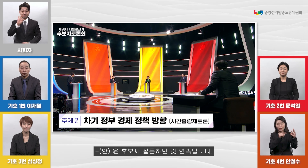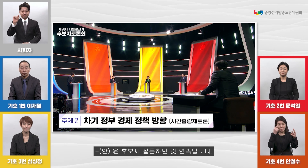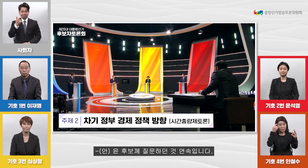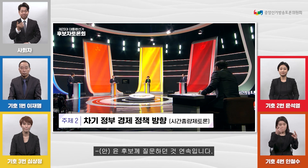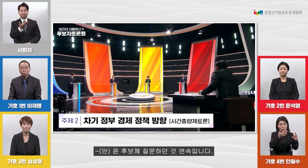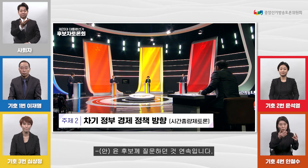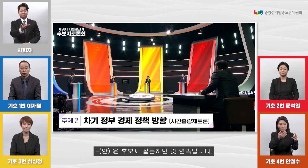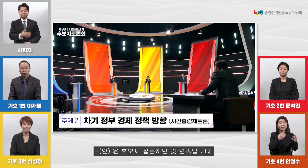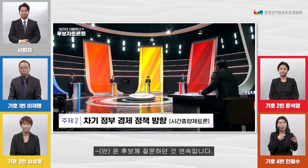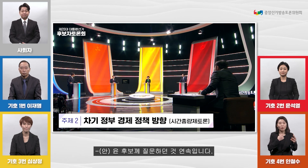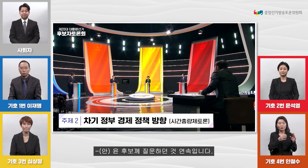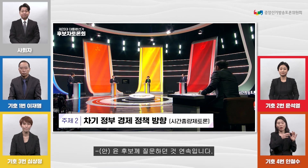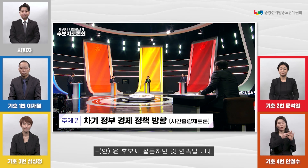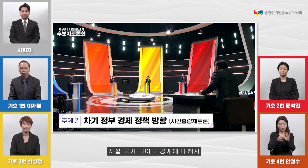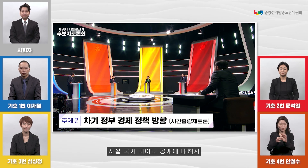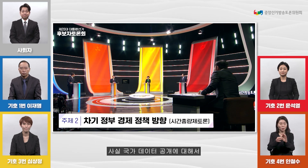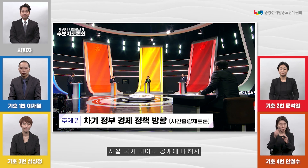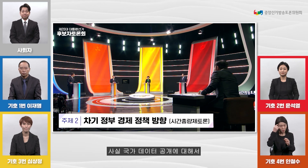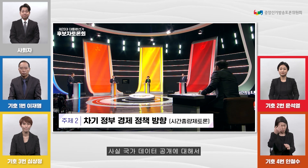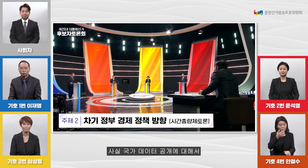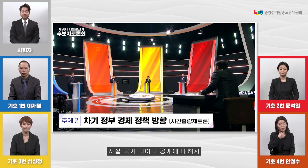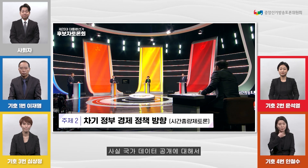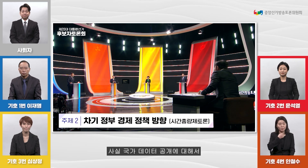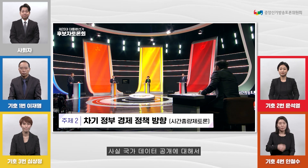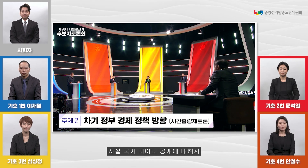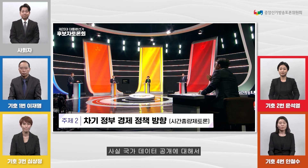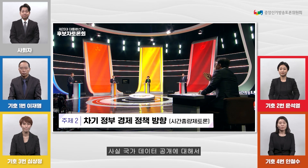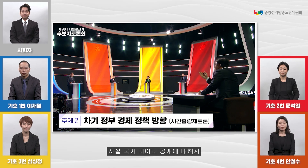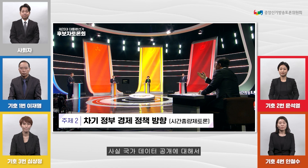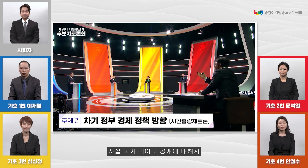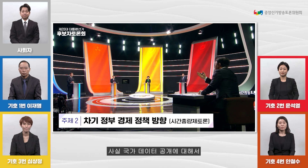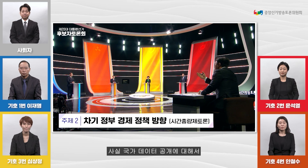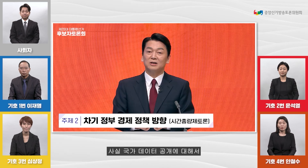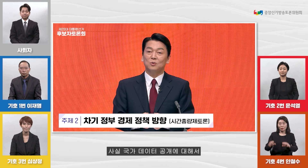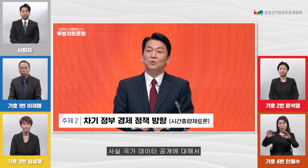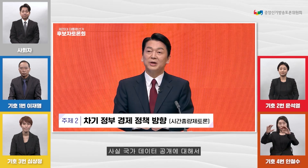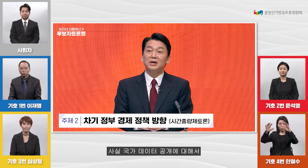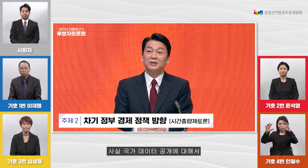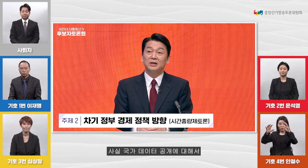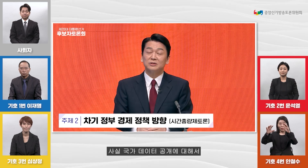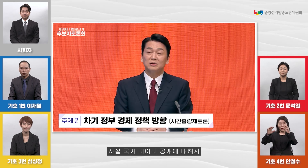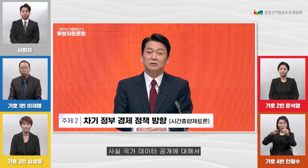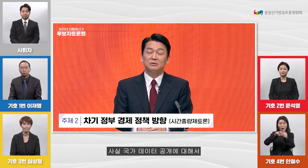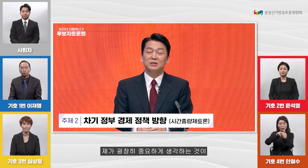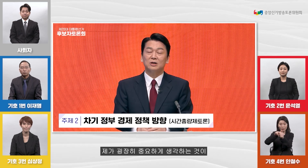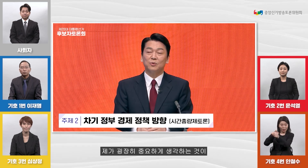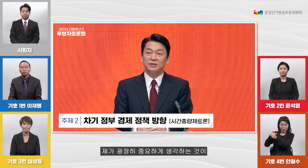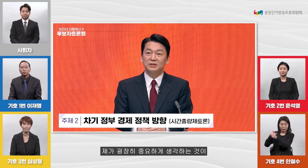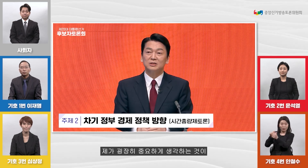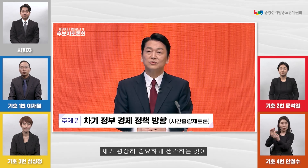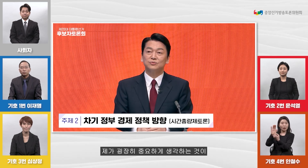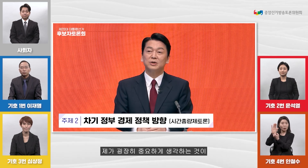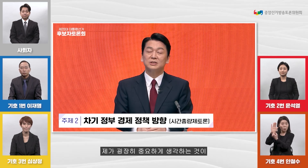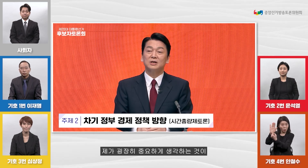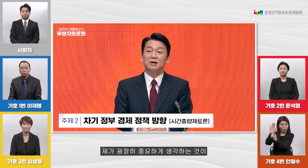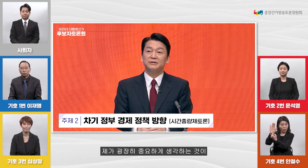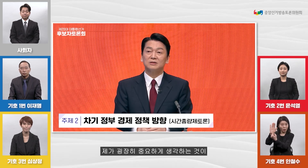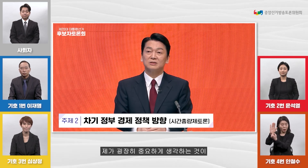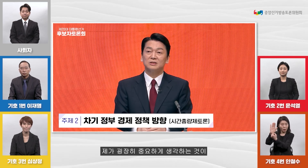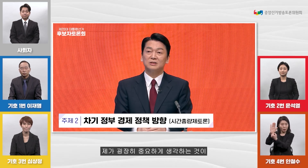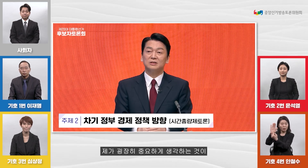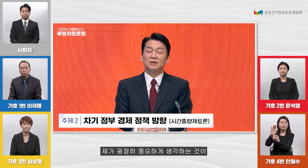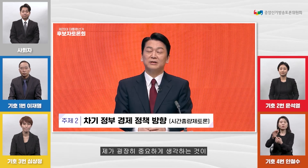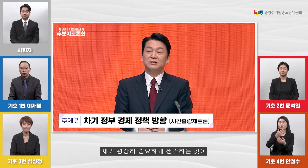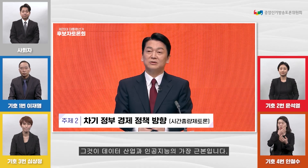것 연속입니다. 사실 국가 데이터 공개에 대해서 제가 굉장히 중요하게